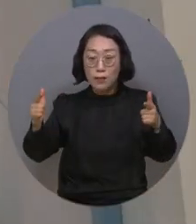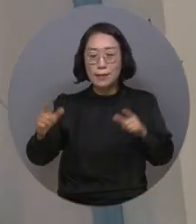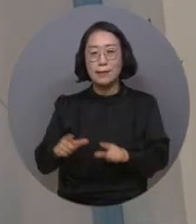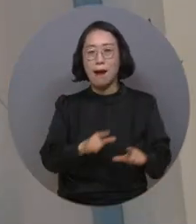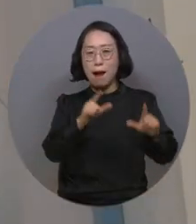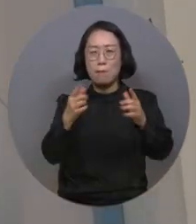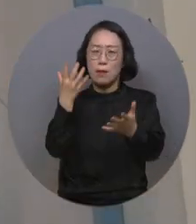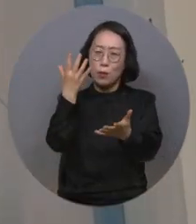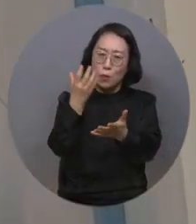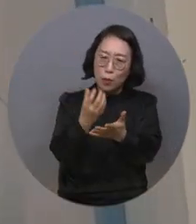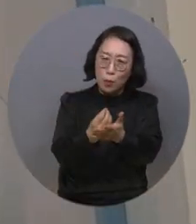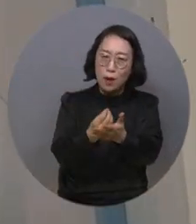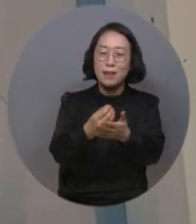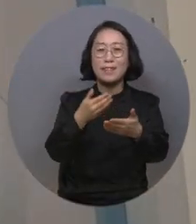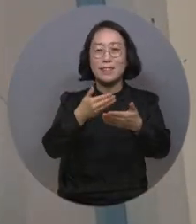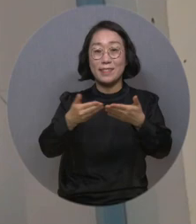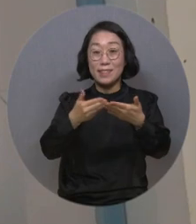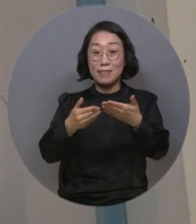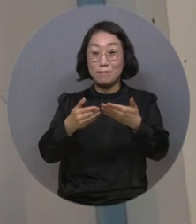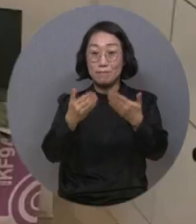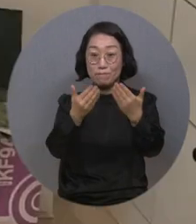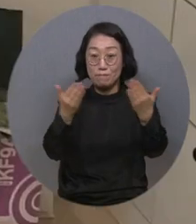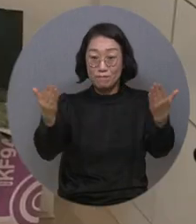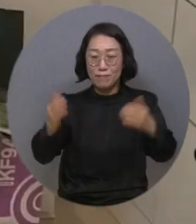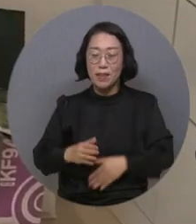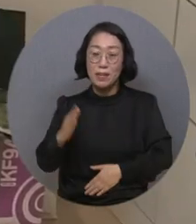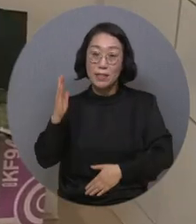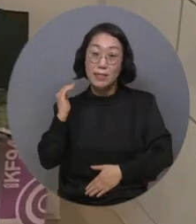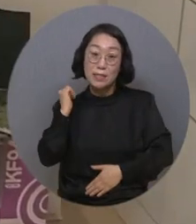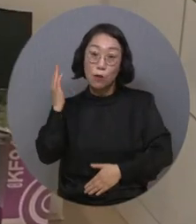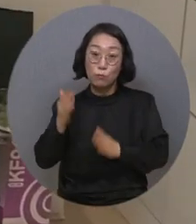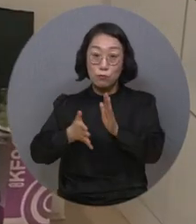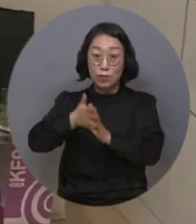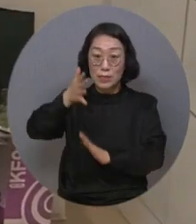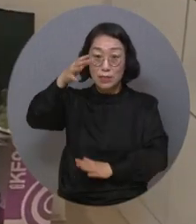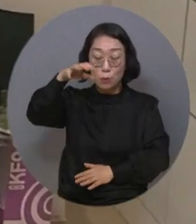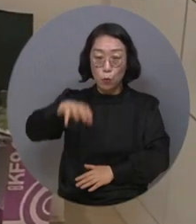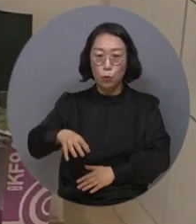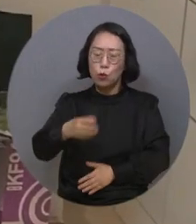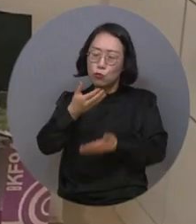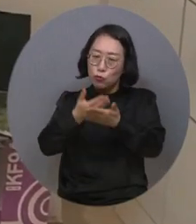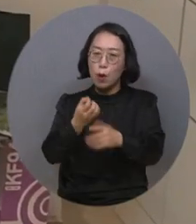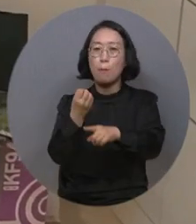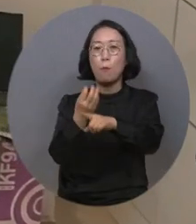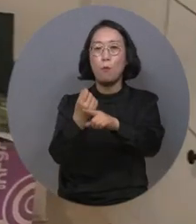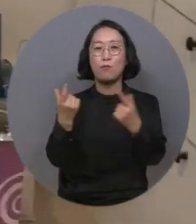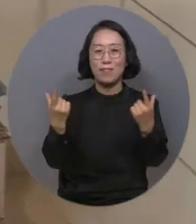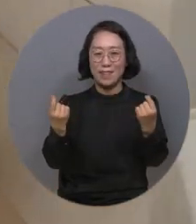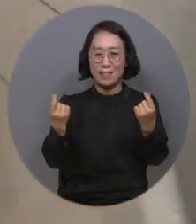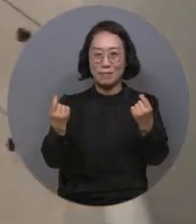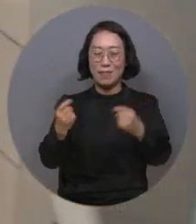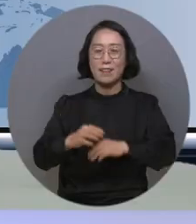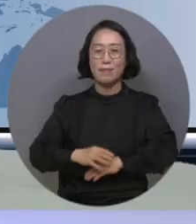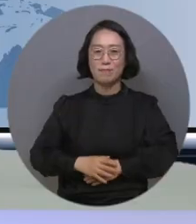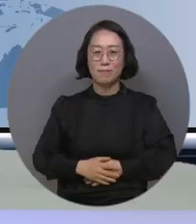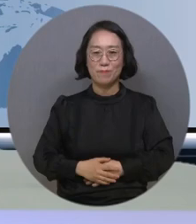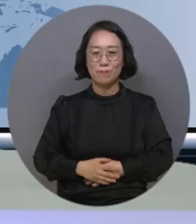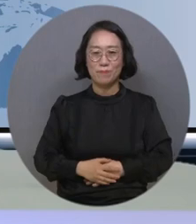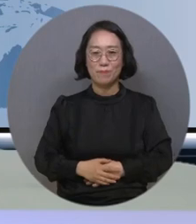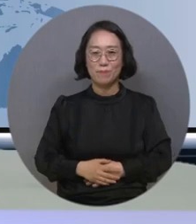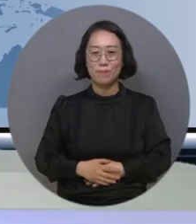삶이 녹아있는 배경수 미술관은 의정부의 가치를 높여주는 보물이었습니다 복지티비 경기방송 정우산입니다